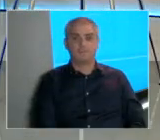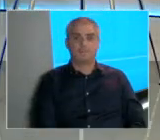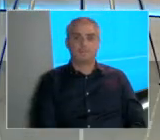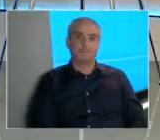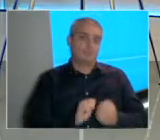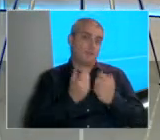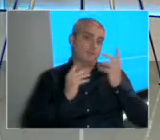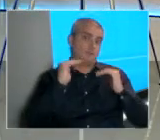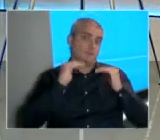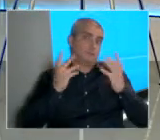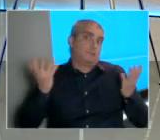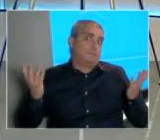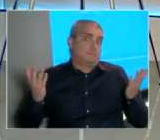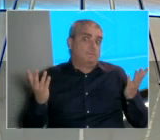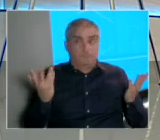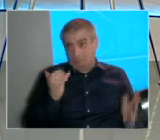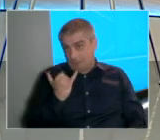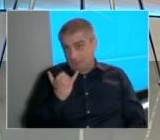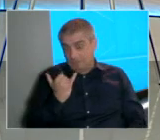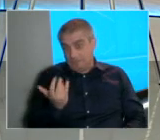חושב סתם מאוזנים, נכון?